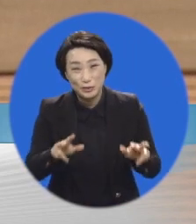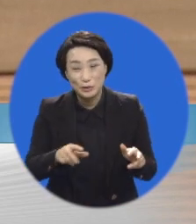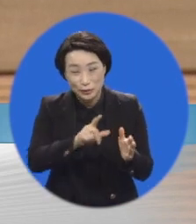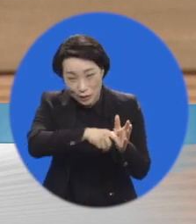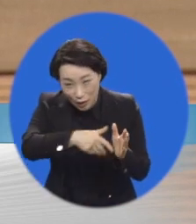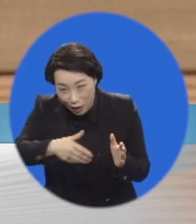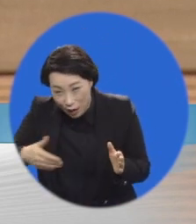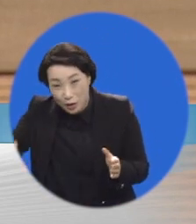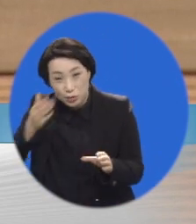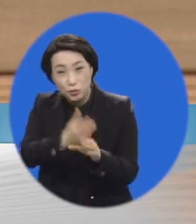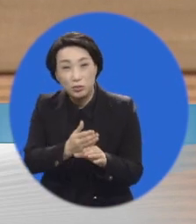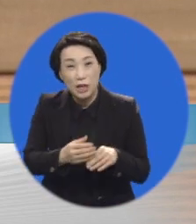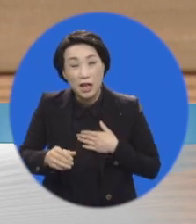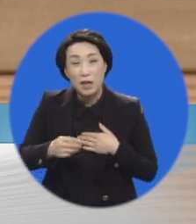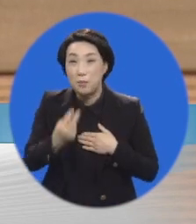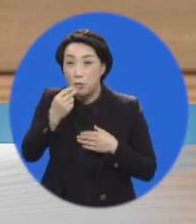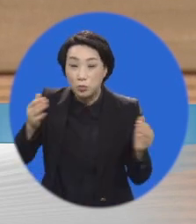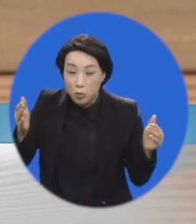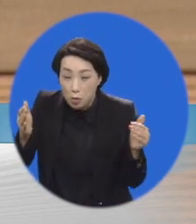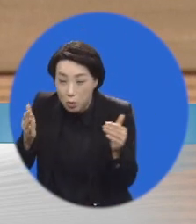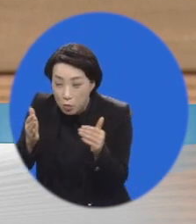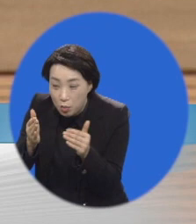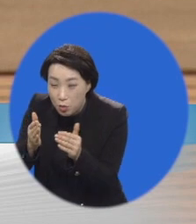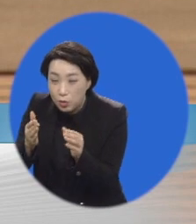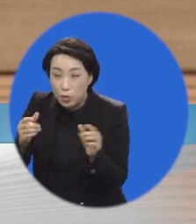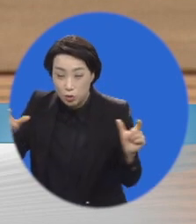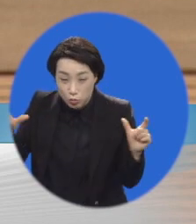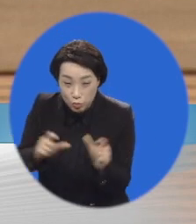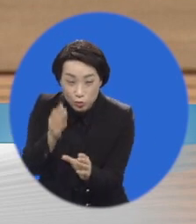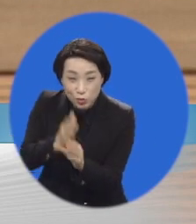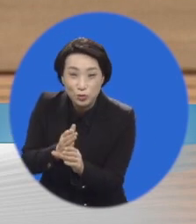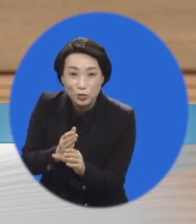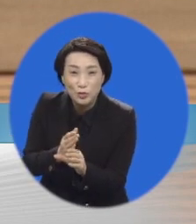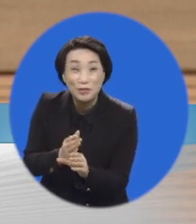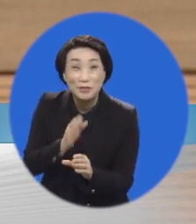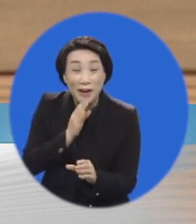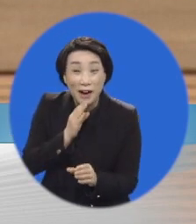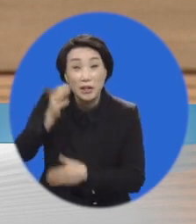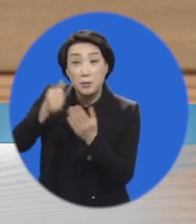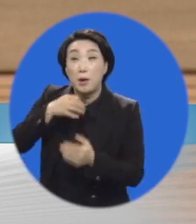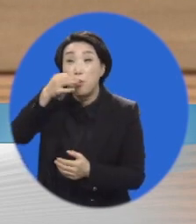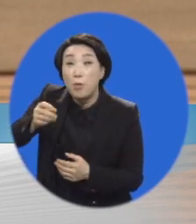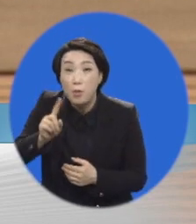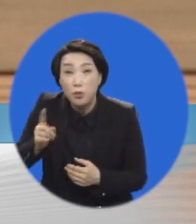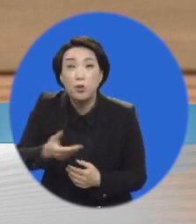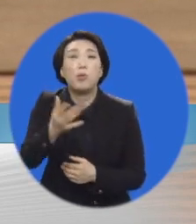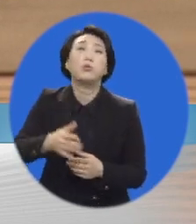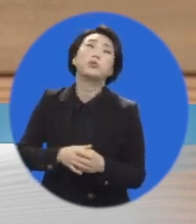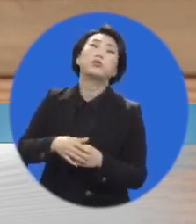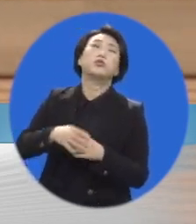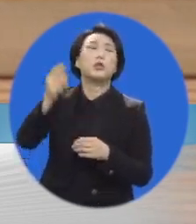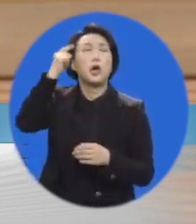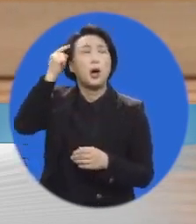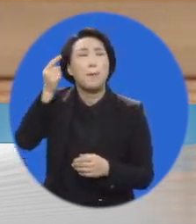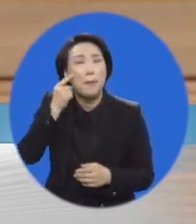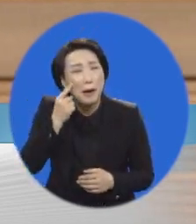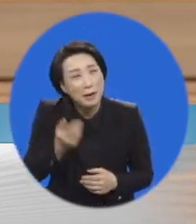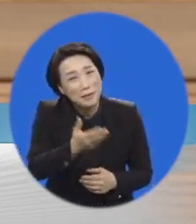인생을 재촉하고 있고 재촉하는 인생에게 하나님이 무슨 목소리를 하는가를 들어보시라 이 말이오.